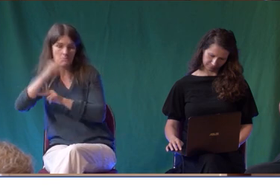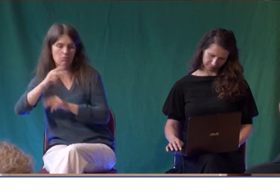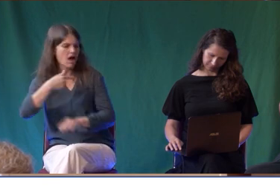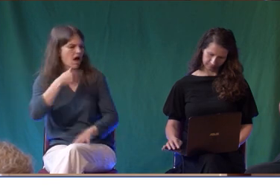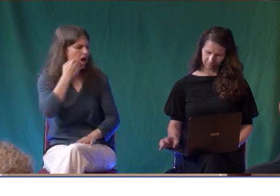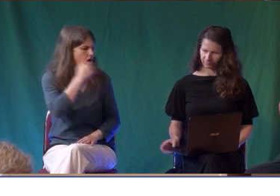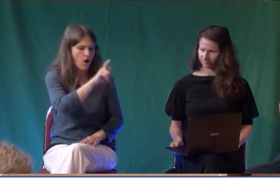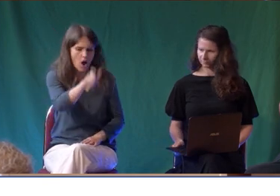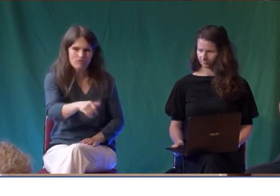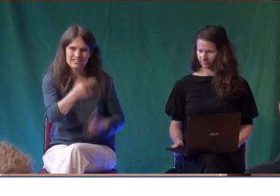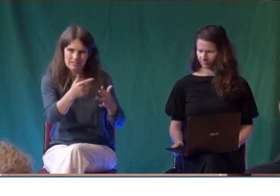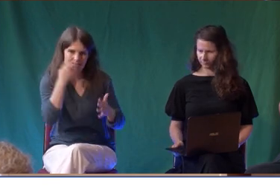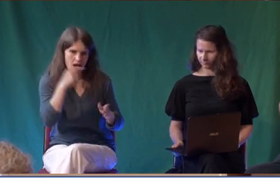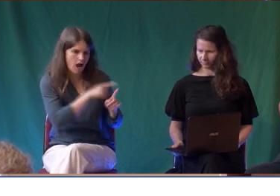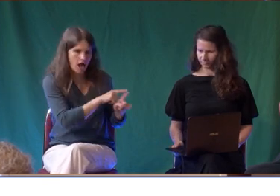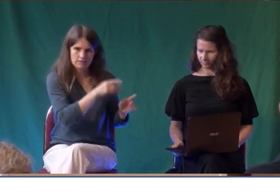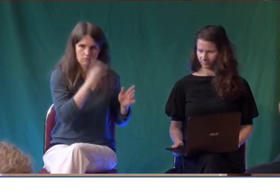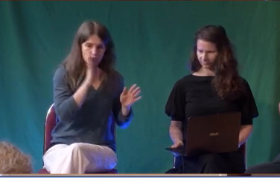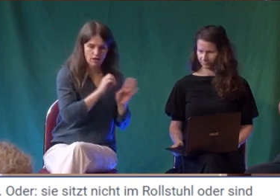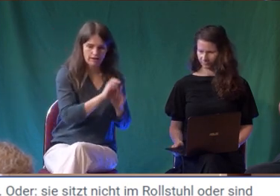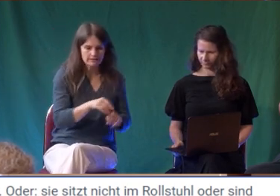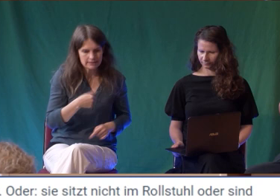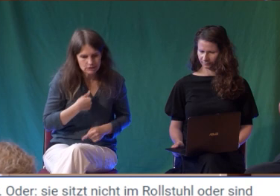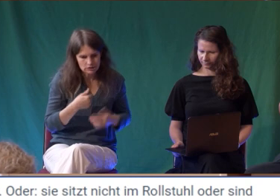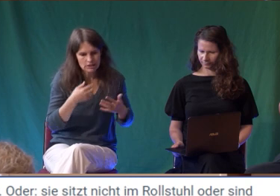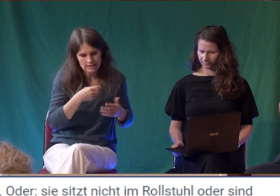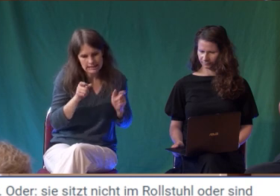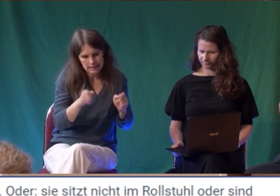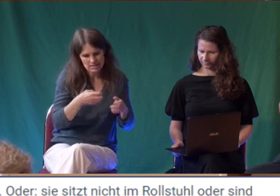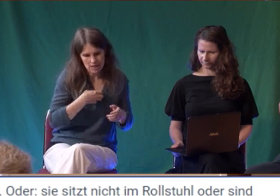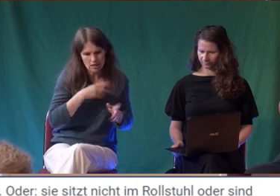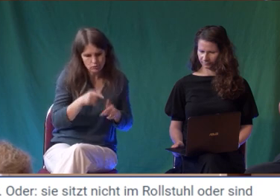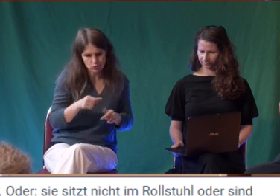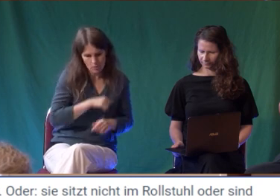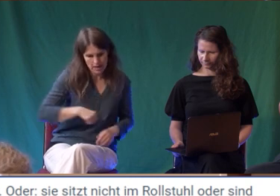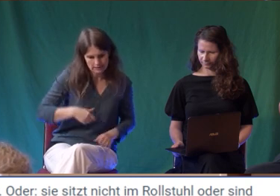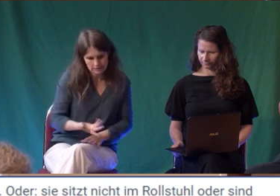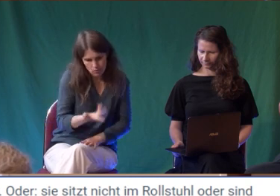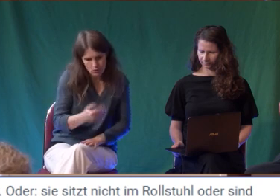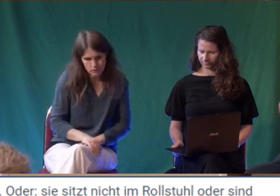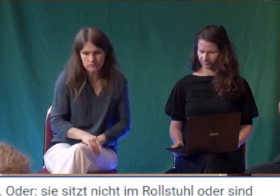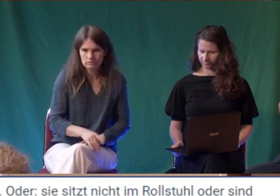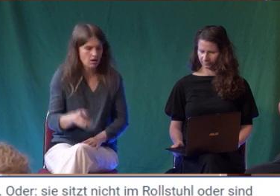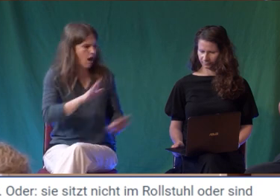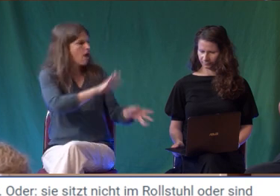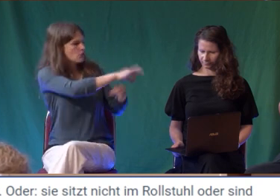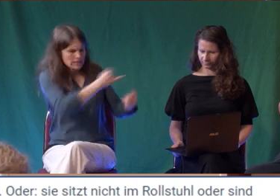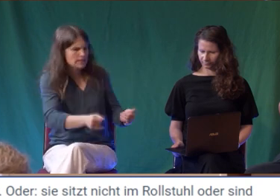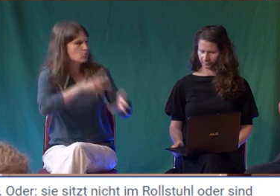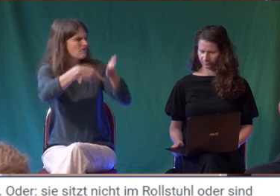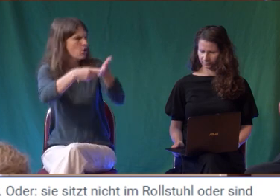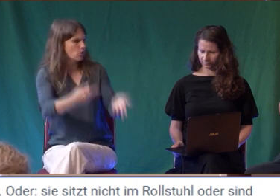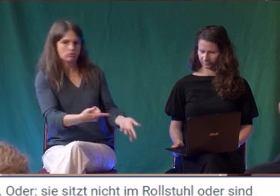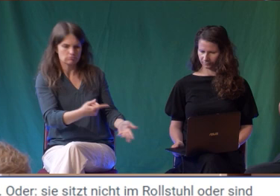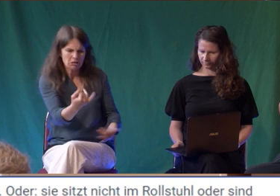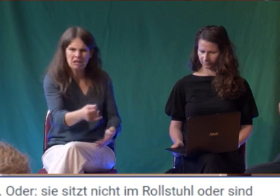ihrem siebenjährigen Kind erklärt dass sie ein krebserkrankt ist und operiert werden muss in Kindheit das rechte darauf zu erfahren was mit der Mutter ist das